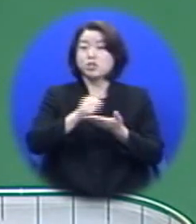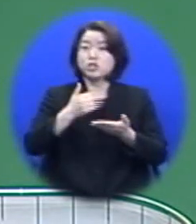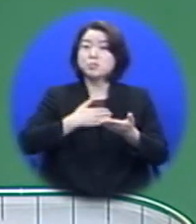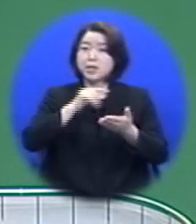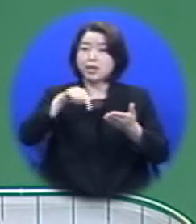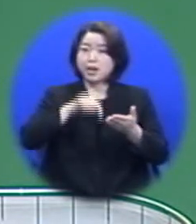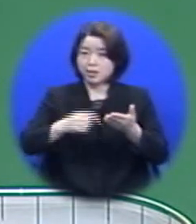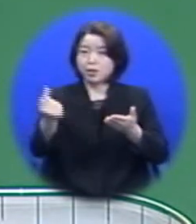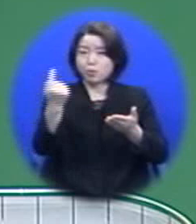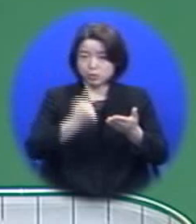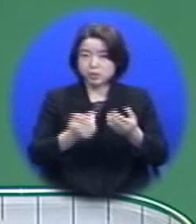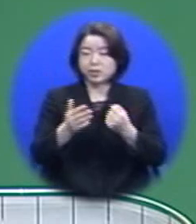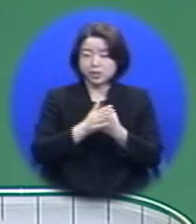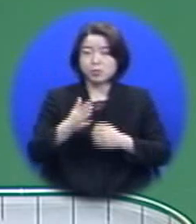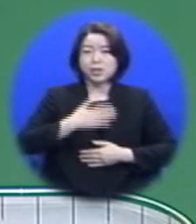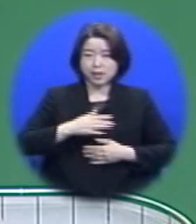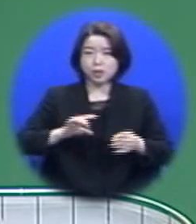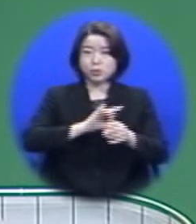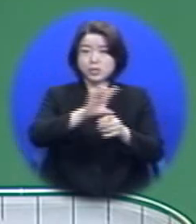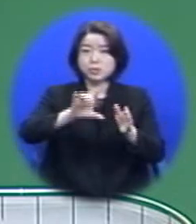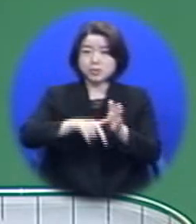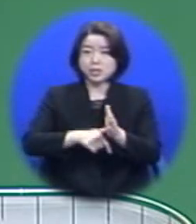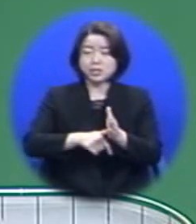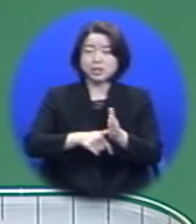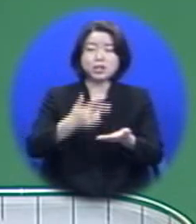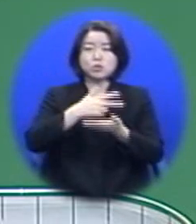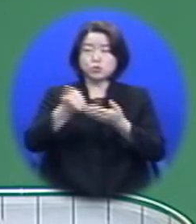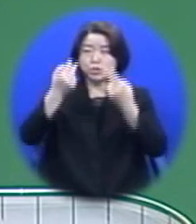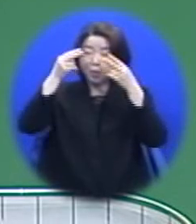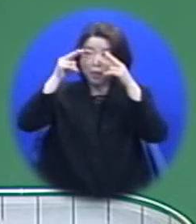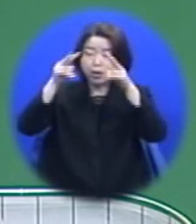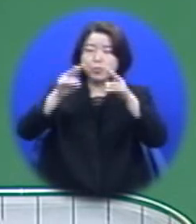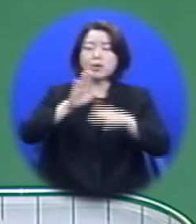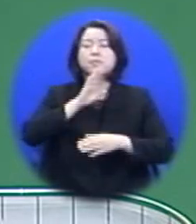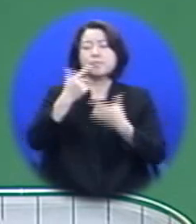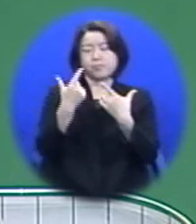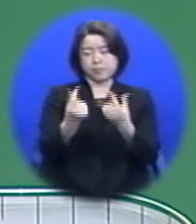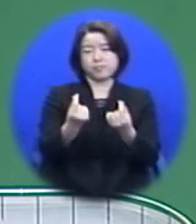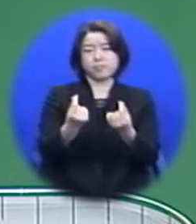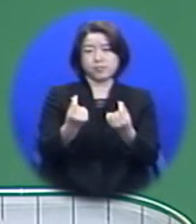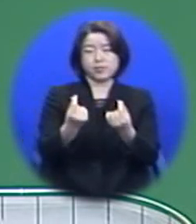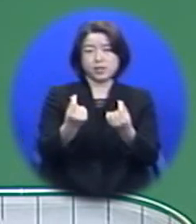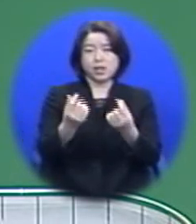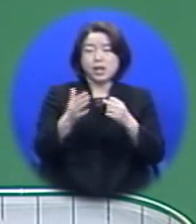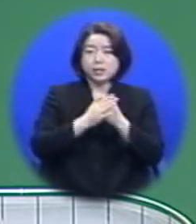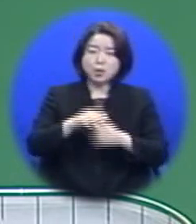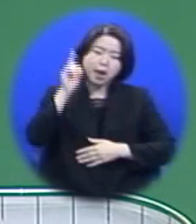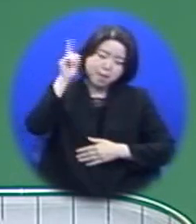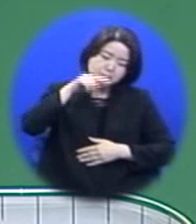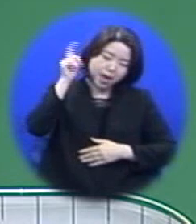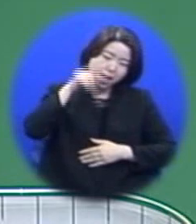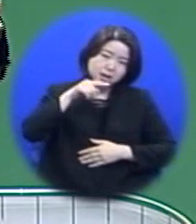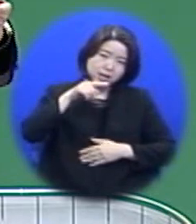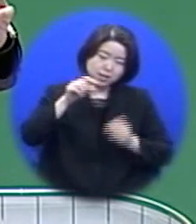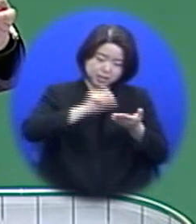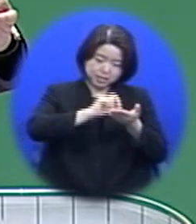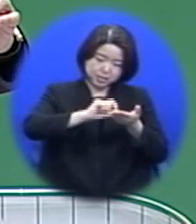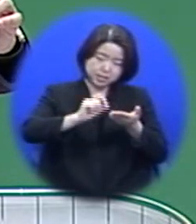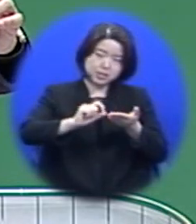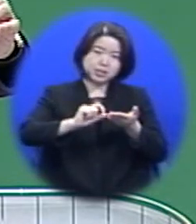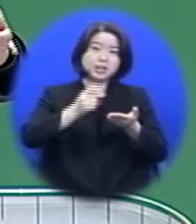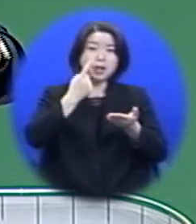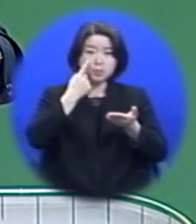오셨기에 나도 24시간 주님을 바라보는게 마땅하아요 그래서 매일 매일 일기를 써